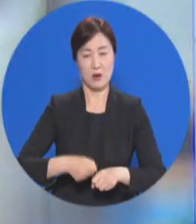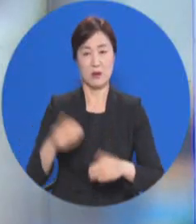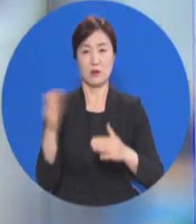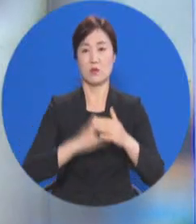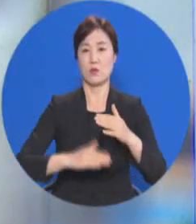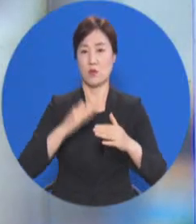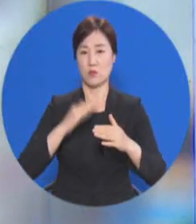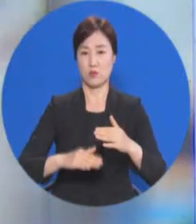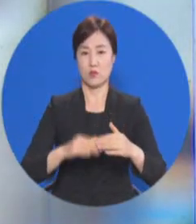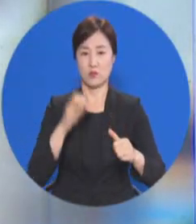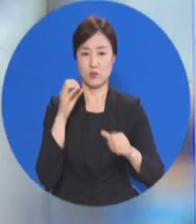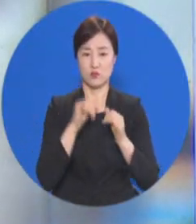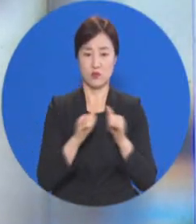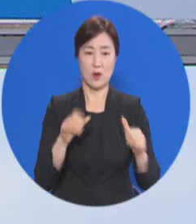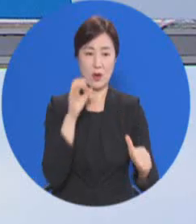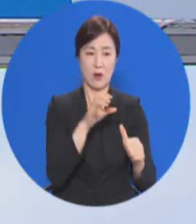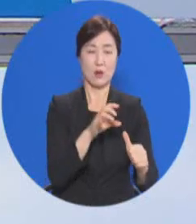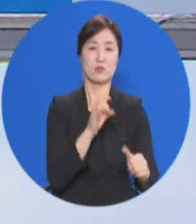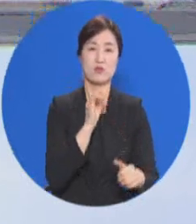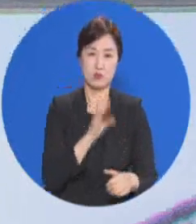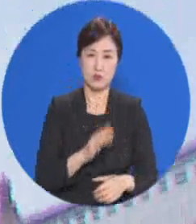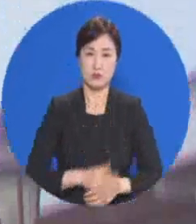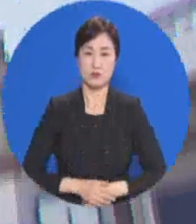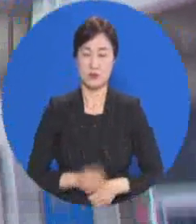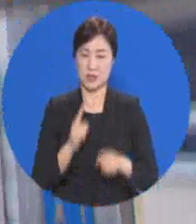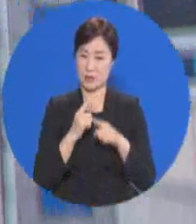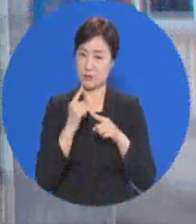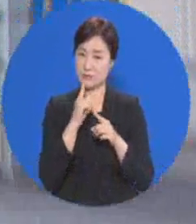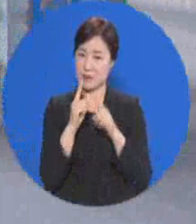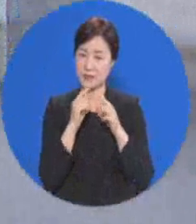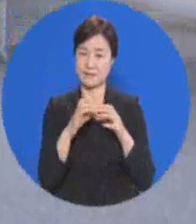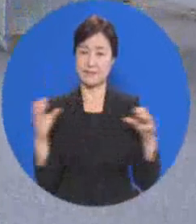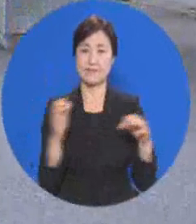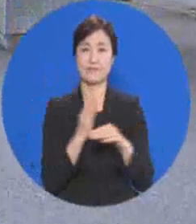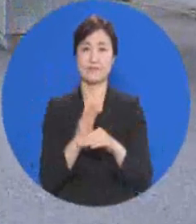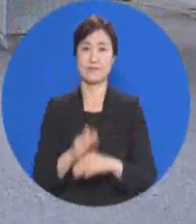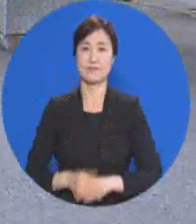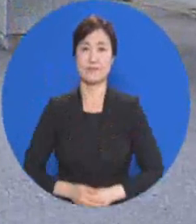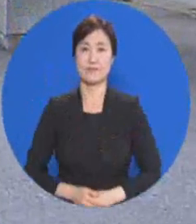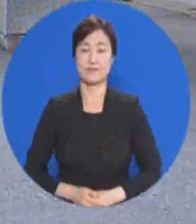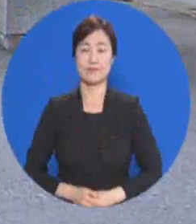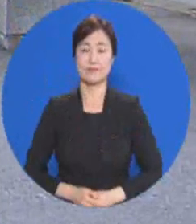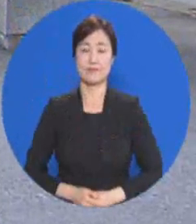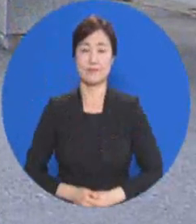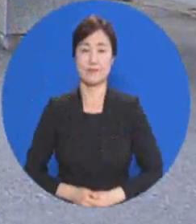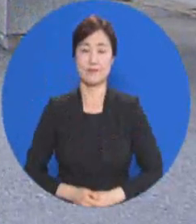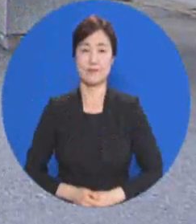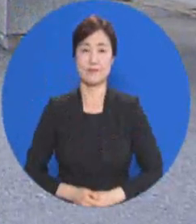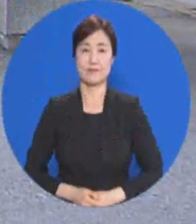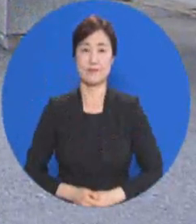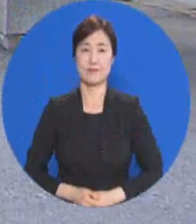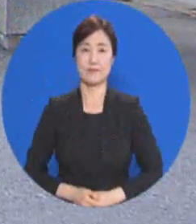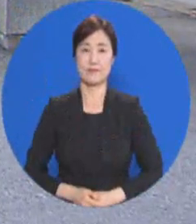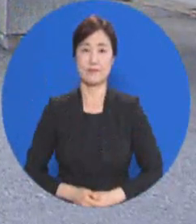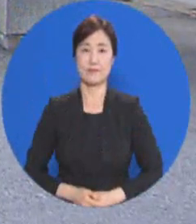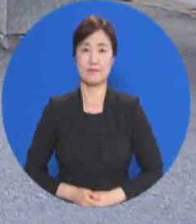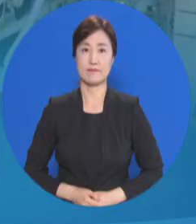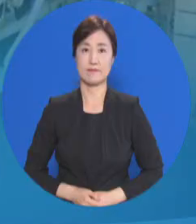공무원을 훈계하는 수준에 그치면서 논란의 목소리가 커지고 있습니다. MBC 뉴스 강서영입니다.